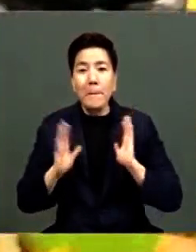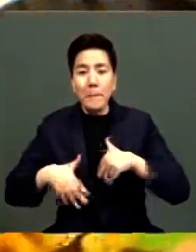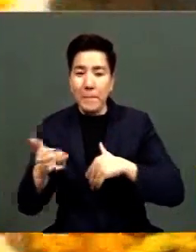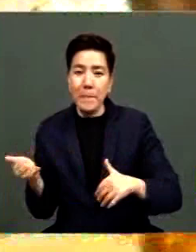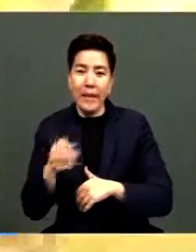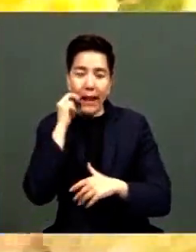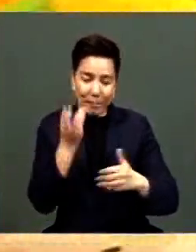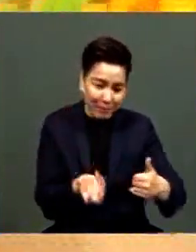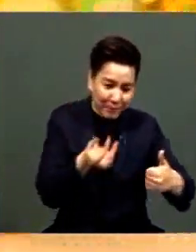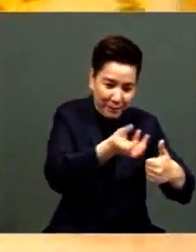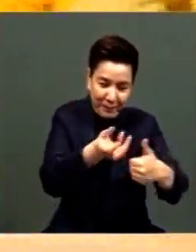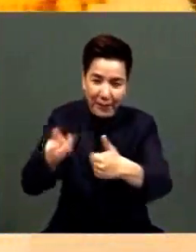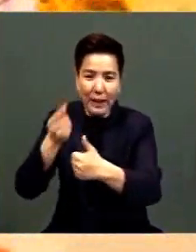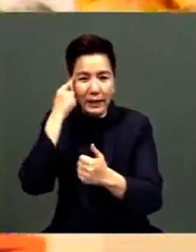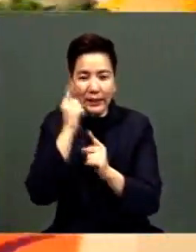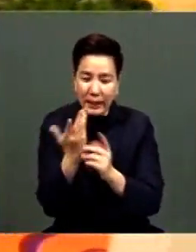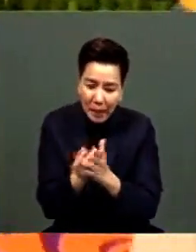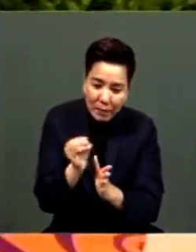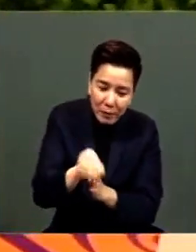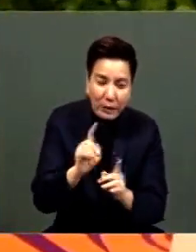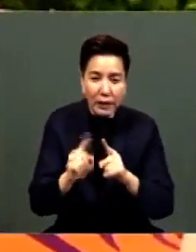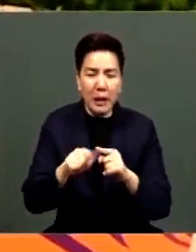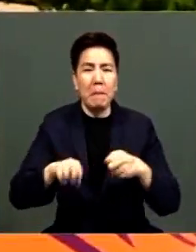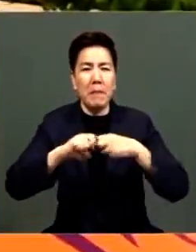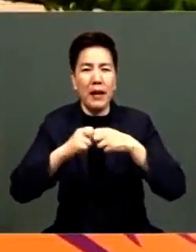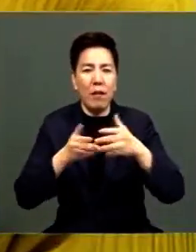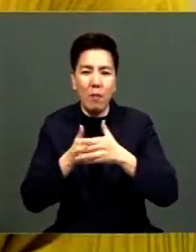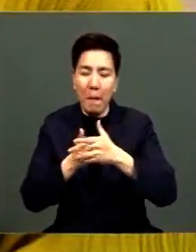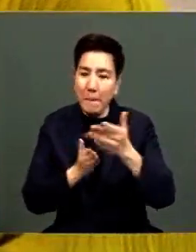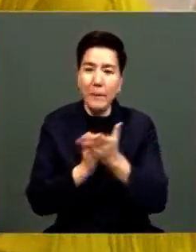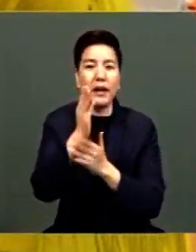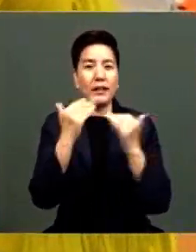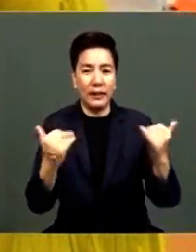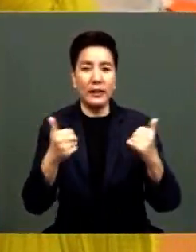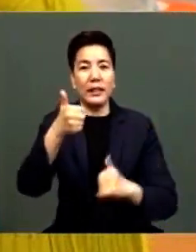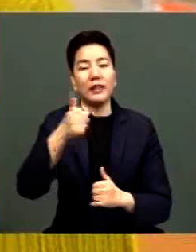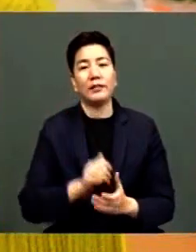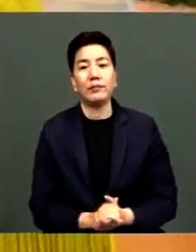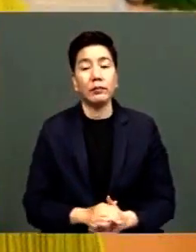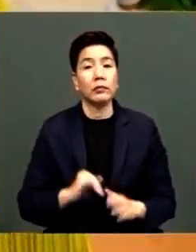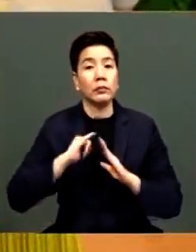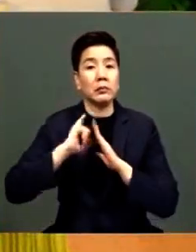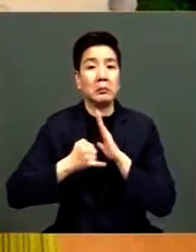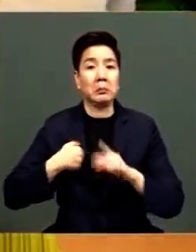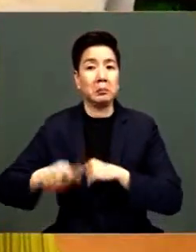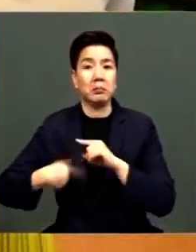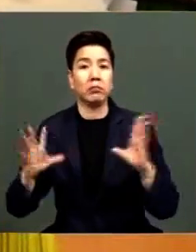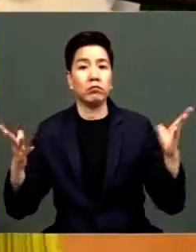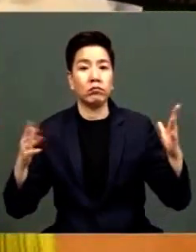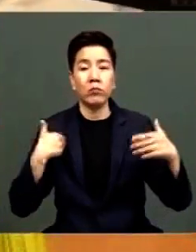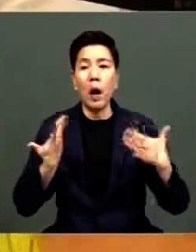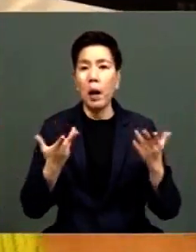สิริมงคลตามกำลังศรัทธาและผ่านพ้นวิกฤตนี้ไปด้วยกันค่ะ ก็ไม่ได้ออกต่างจังหวัดไม่ได้มีปัญหาอะไรค่ะ